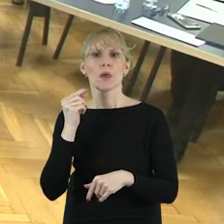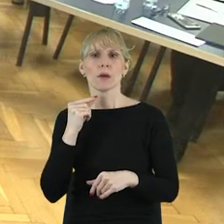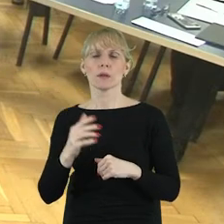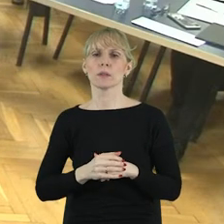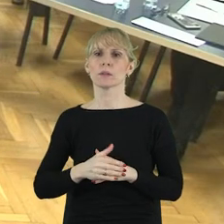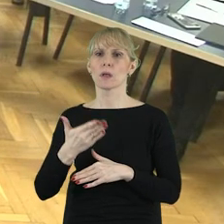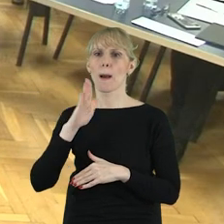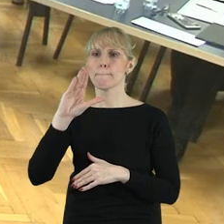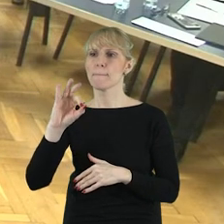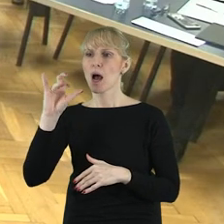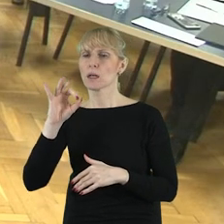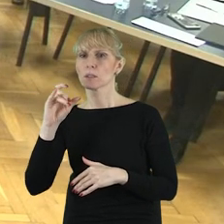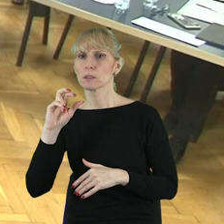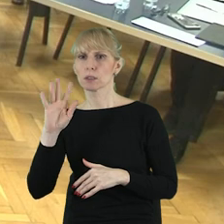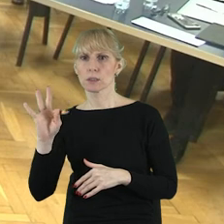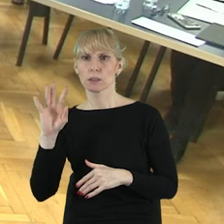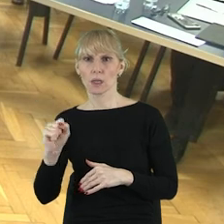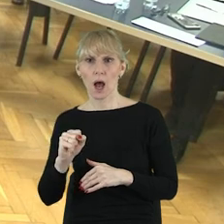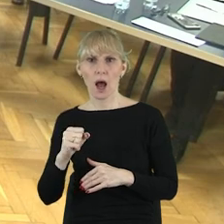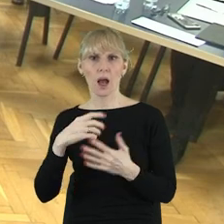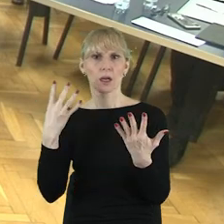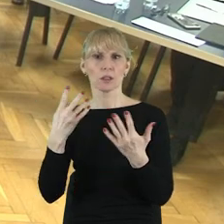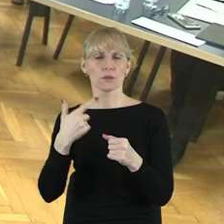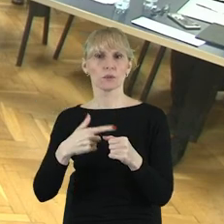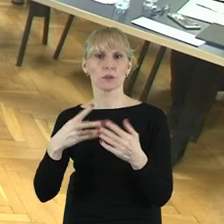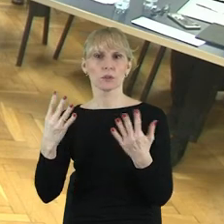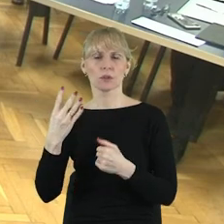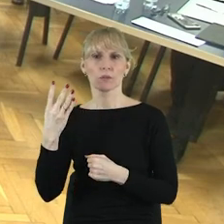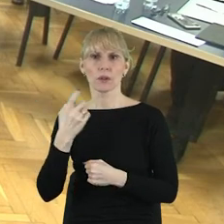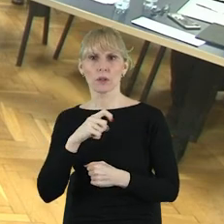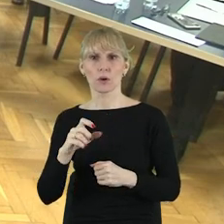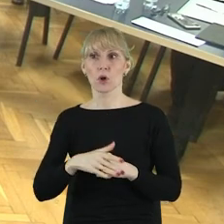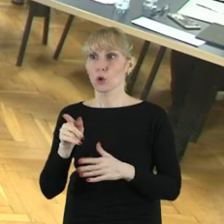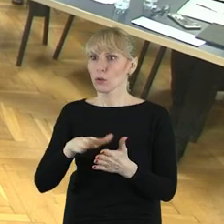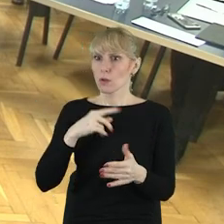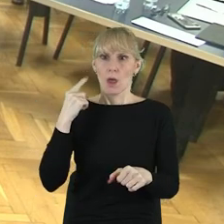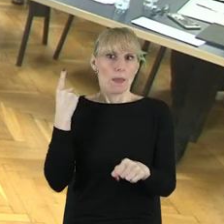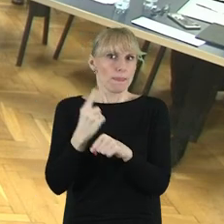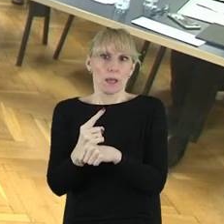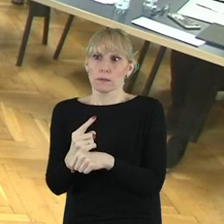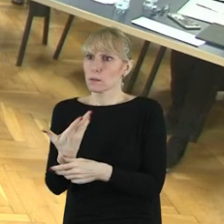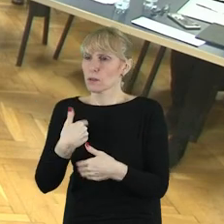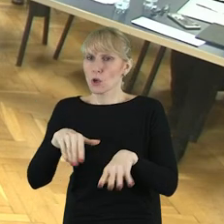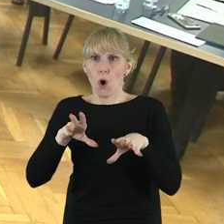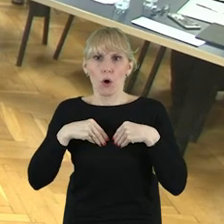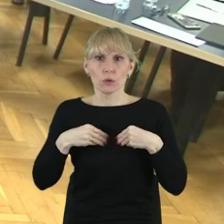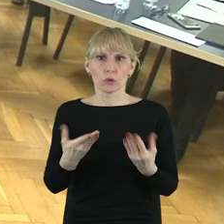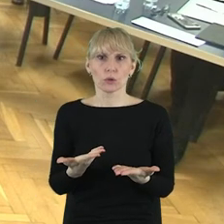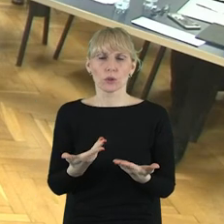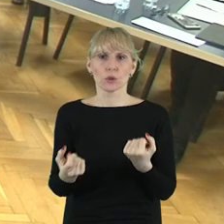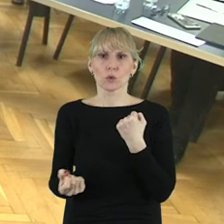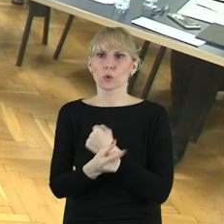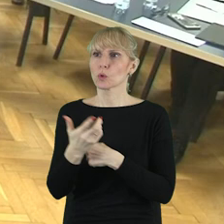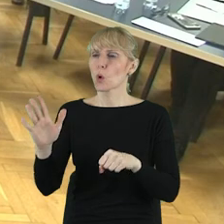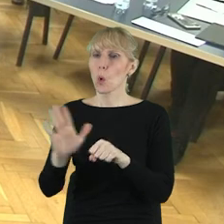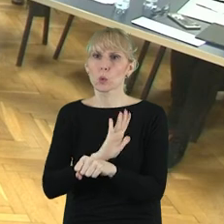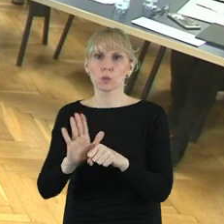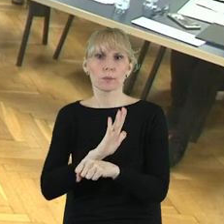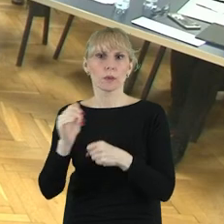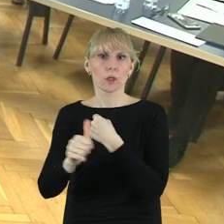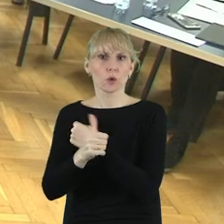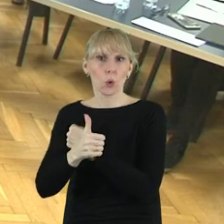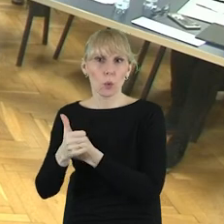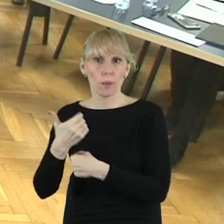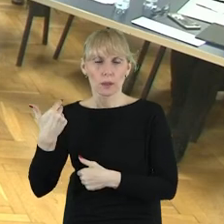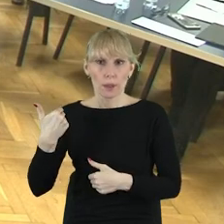tym terminie wyżej wymienioną decyzję i skuteczny sposób w ramach uzupełnień dołączyła odpowiedni dokument, podpisała umowę o dofinansowanie. Czyli zostały sztucznie